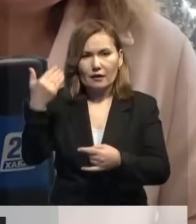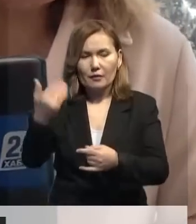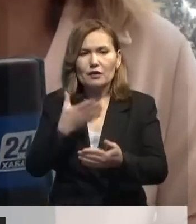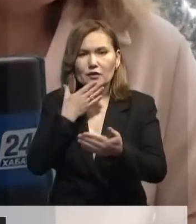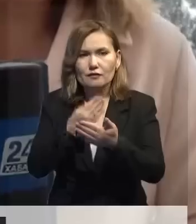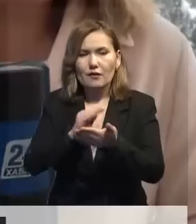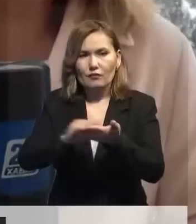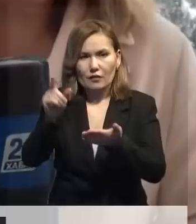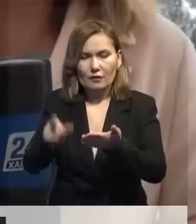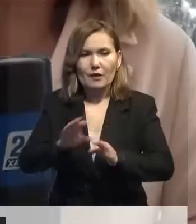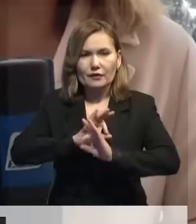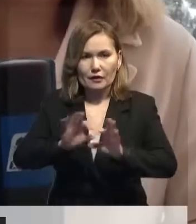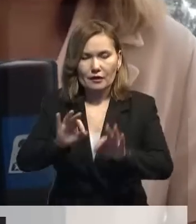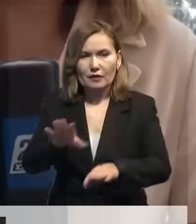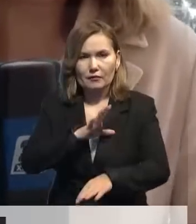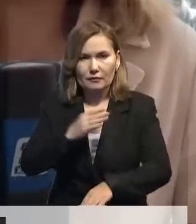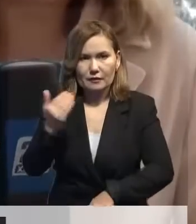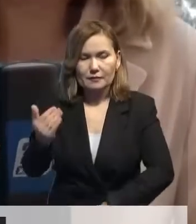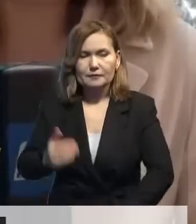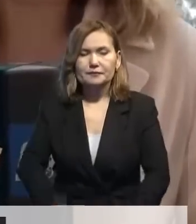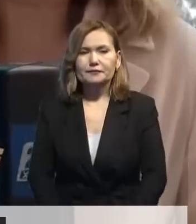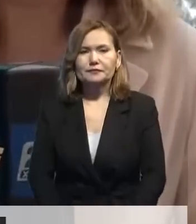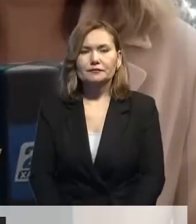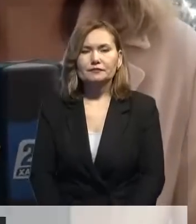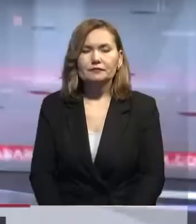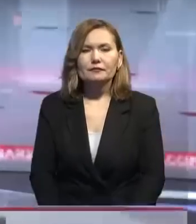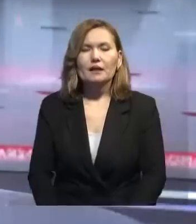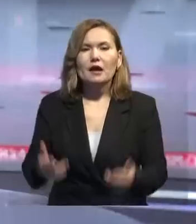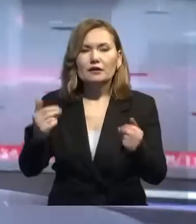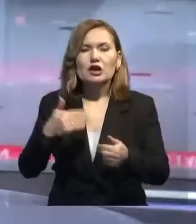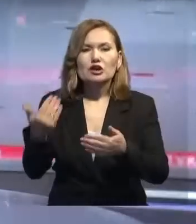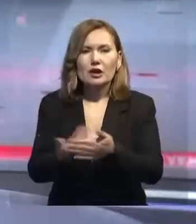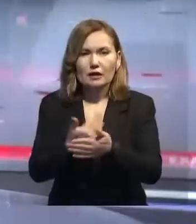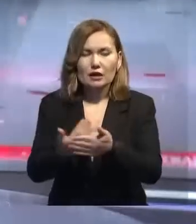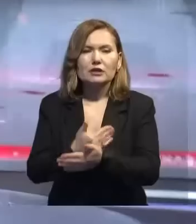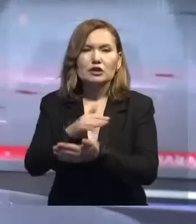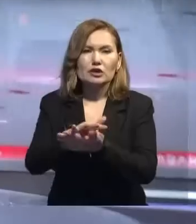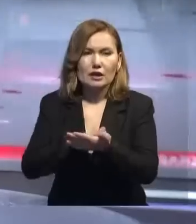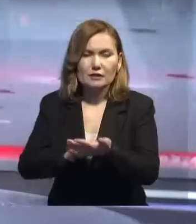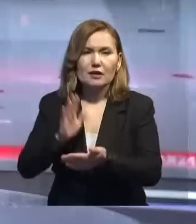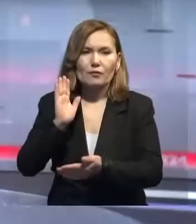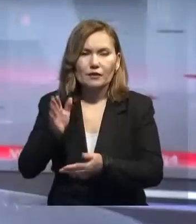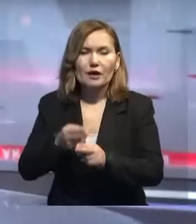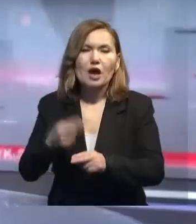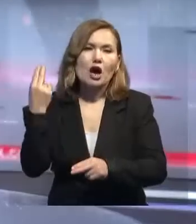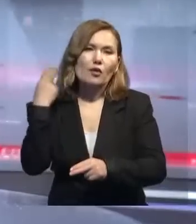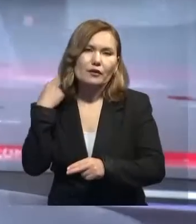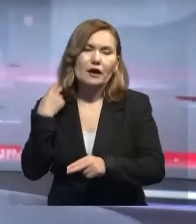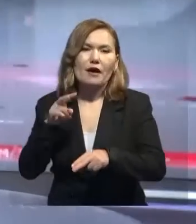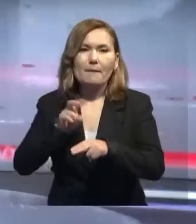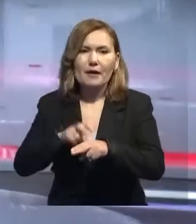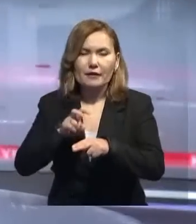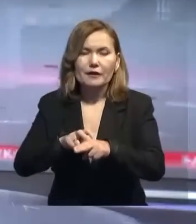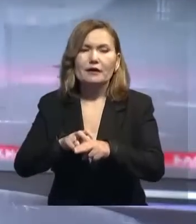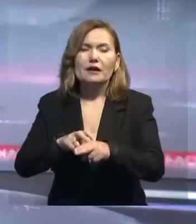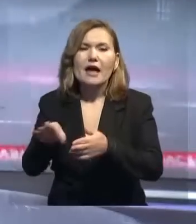тілшіміз бізбен байланысқа шыққан болады, меруерт қанағат болатын. Рахмет. Я, біз жаһан жаңалықтарымен әрмен қарай жалғастыратын боламыз. Лондонда медбикелер мен